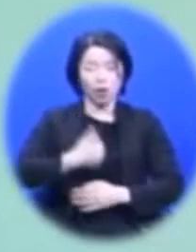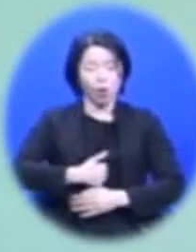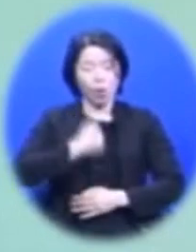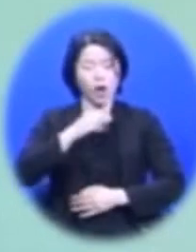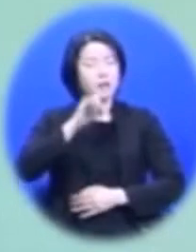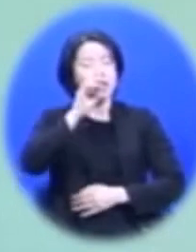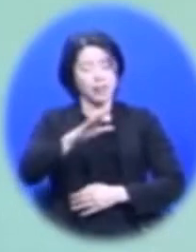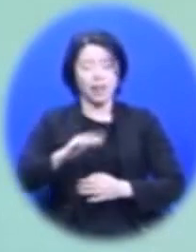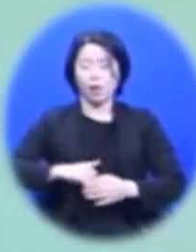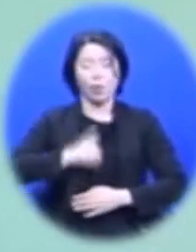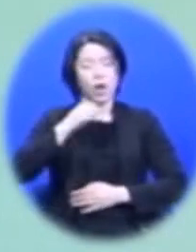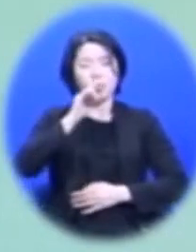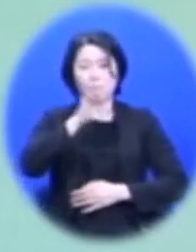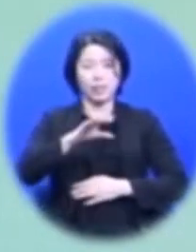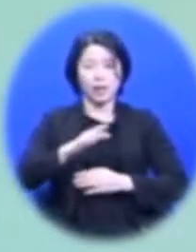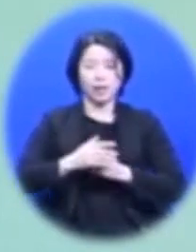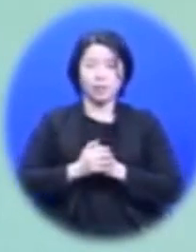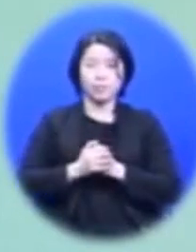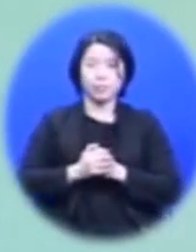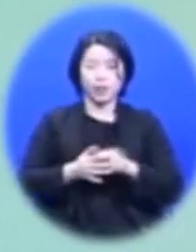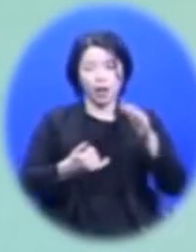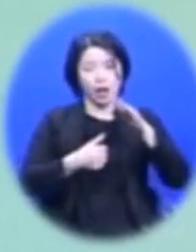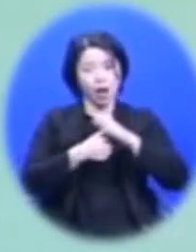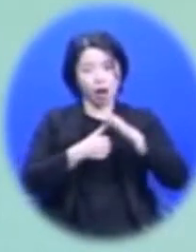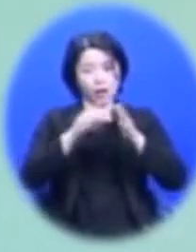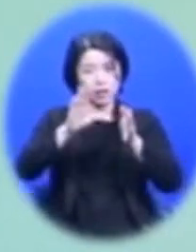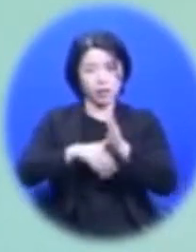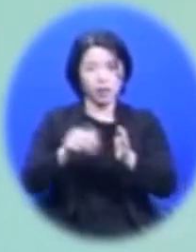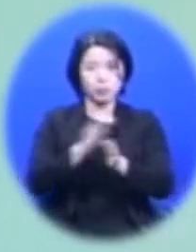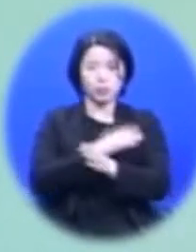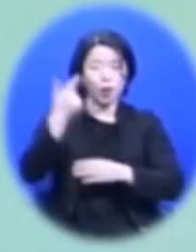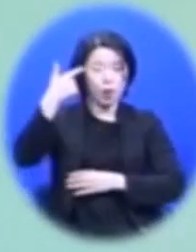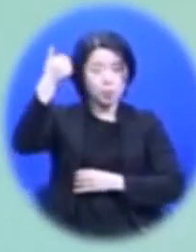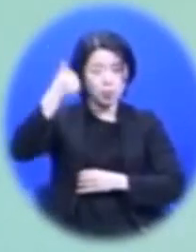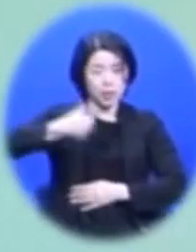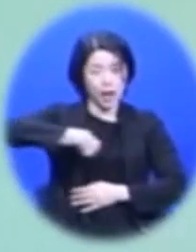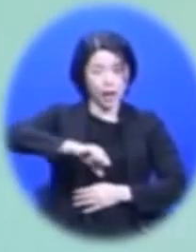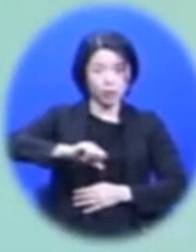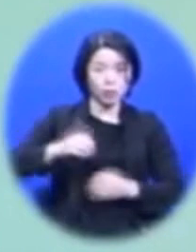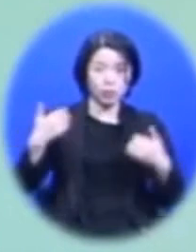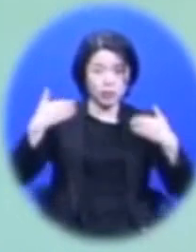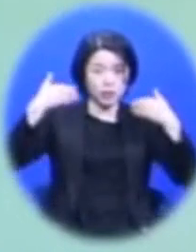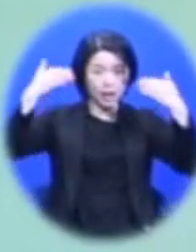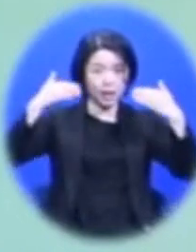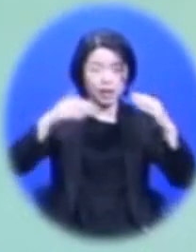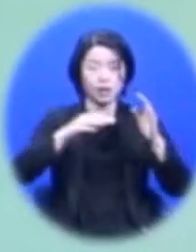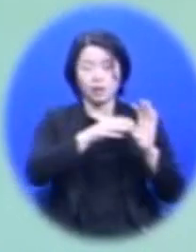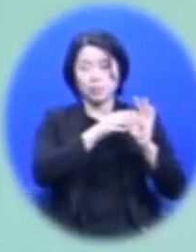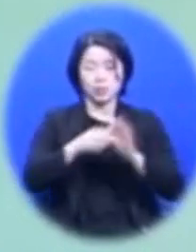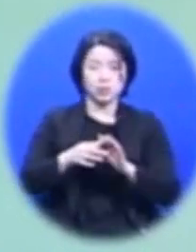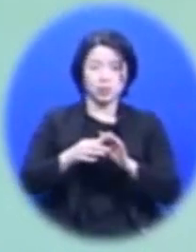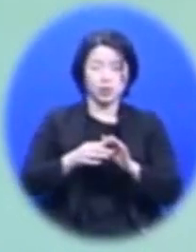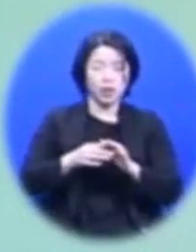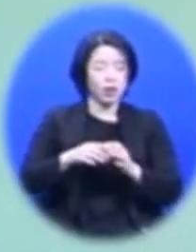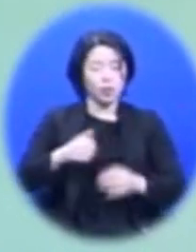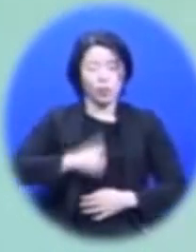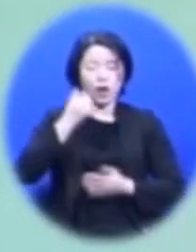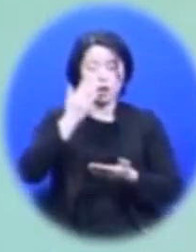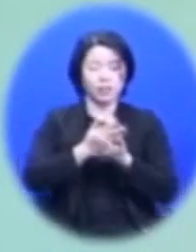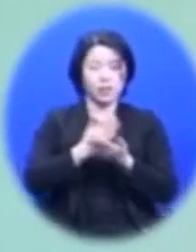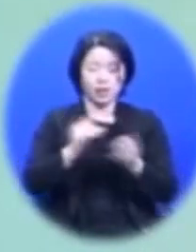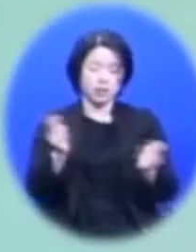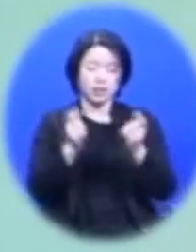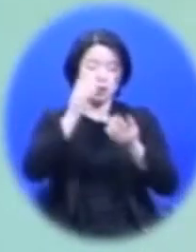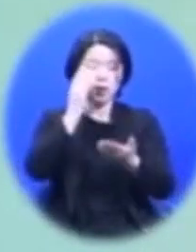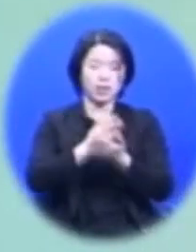돼. 화내면 안 돼. 어릴 때부터 목사들로 자라면서 절대로 화내면 안 돼. 싸우면 안 돼. 목사가